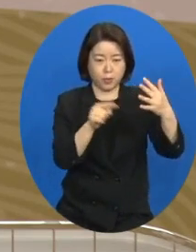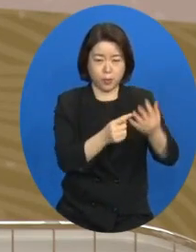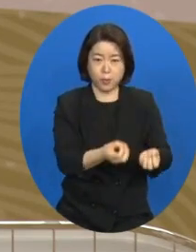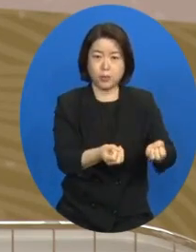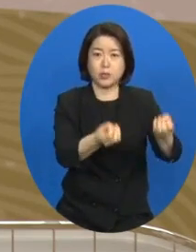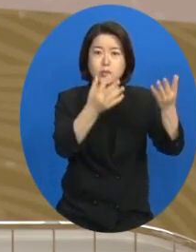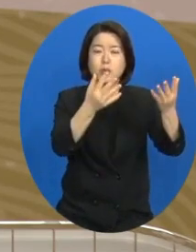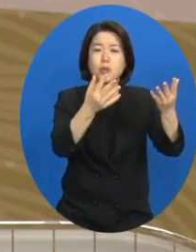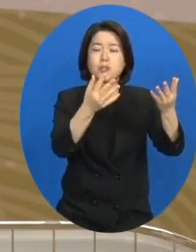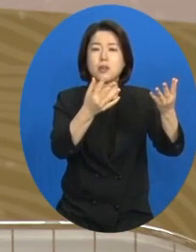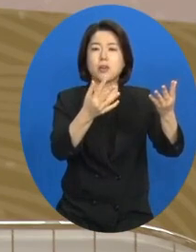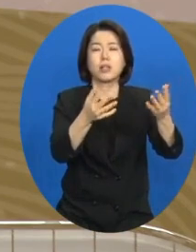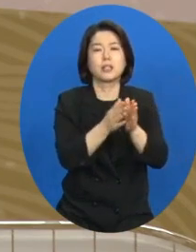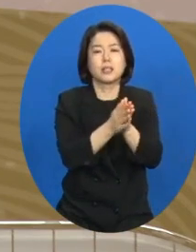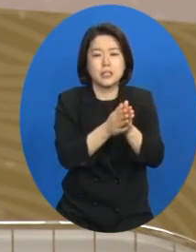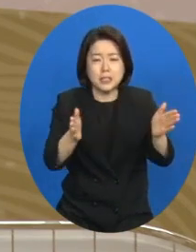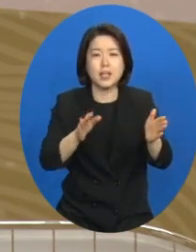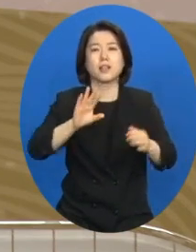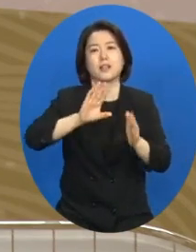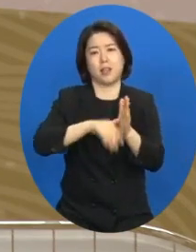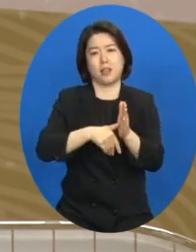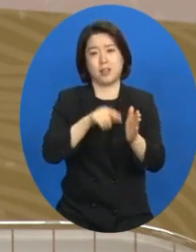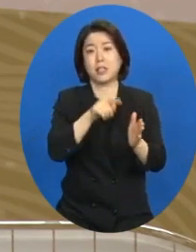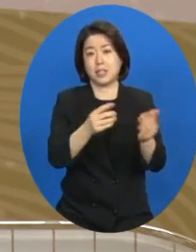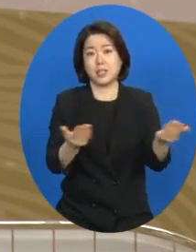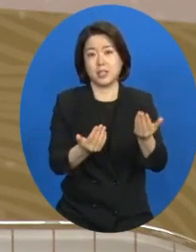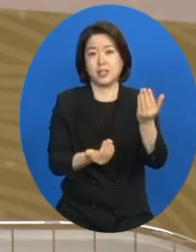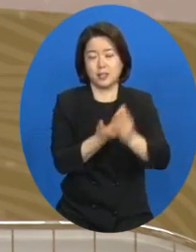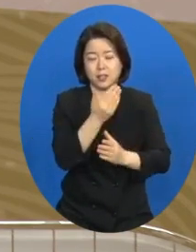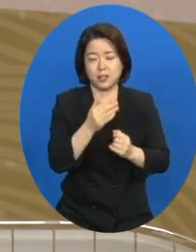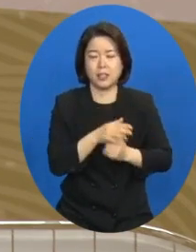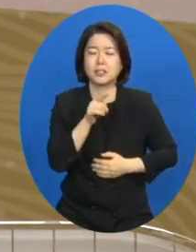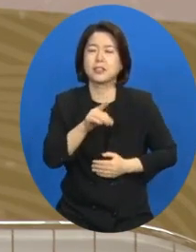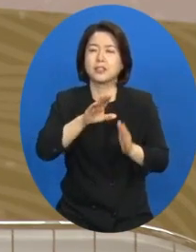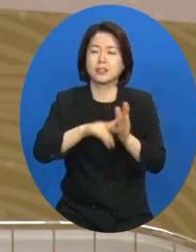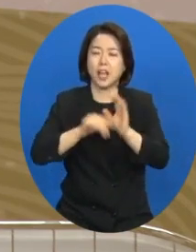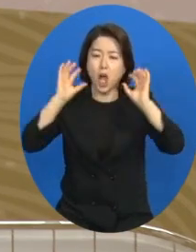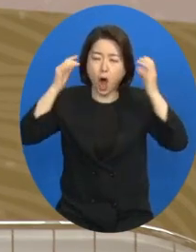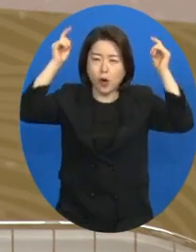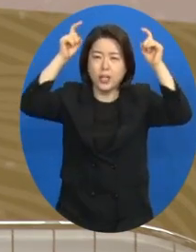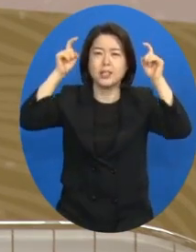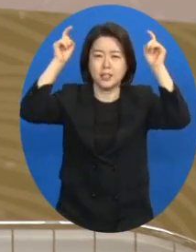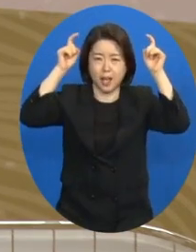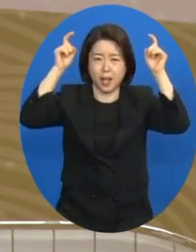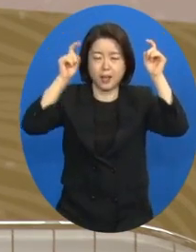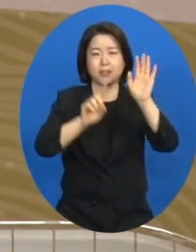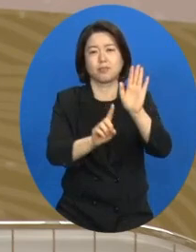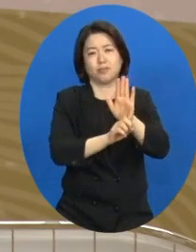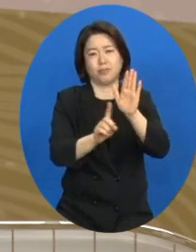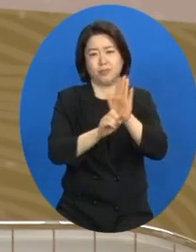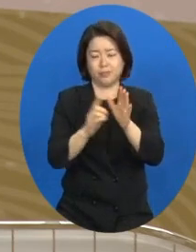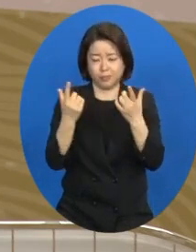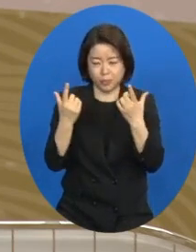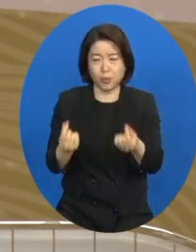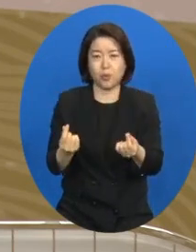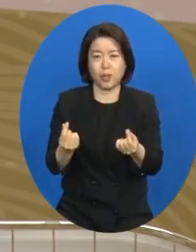시작된 사건이죠 그때 그 어린 야 그 어린 양을 상징하는 것입니다